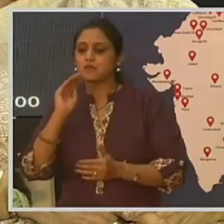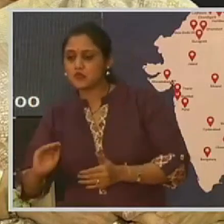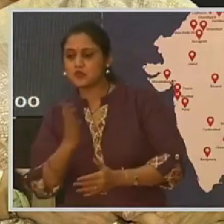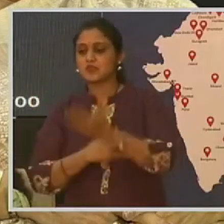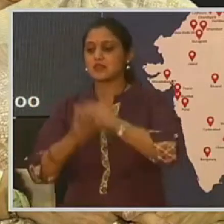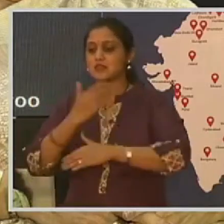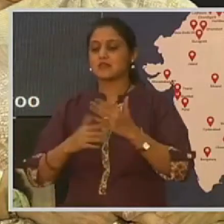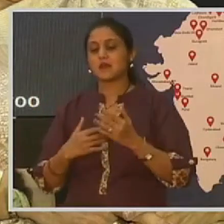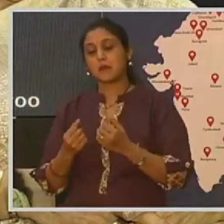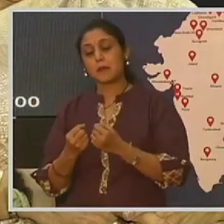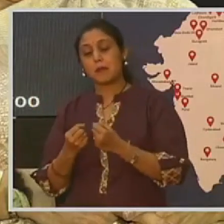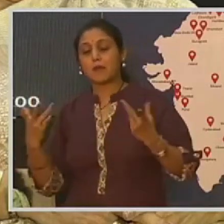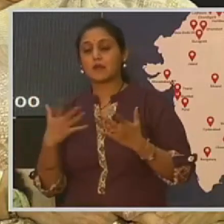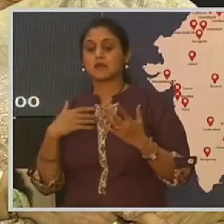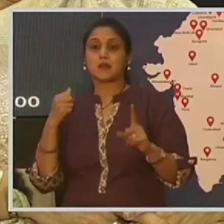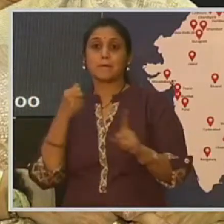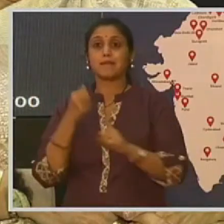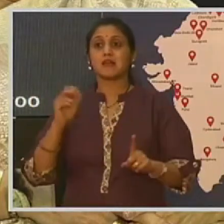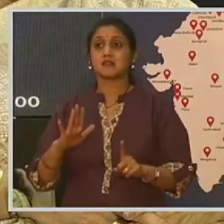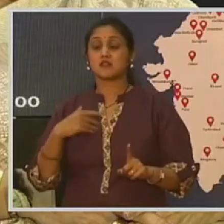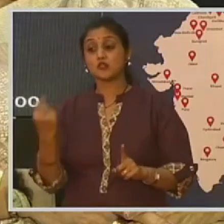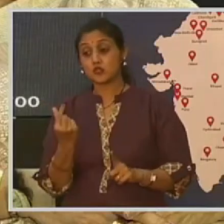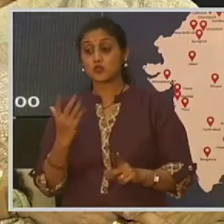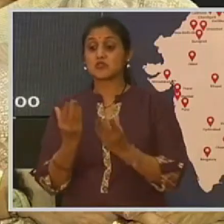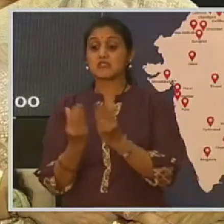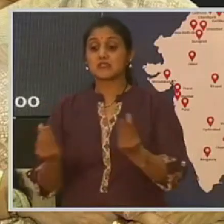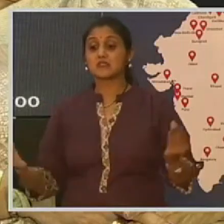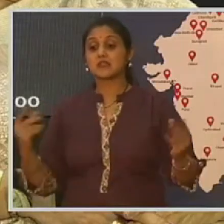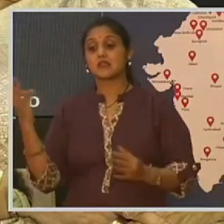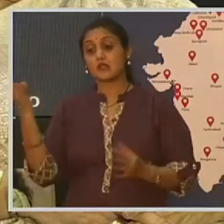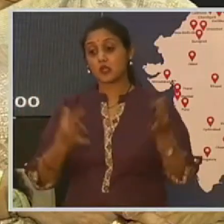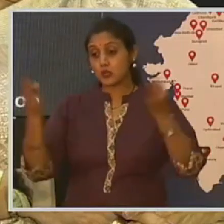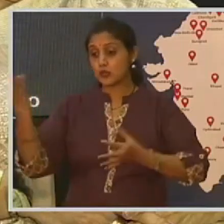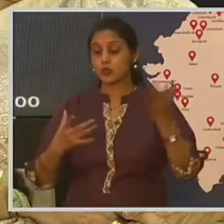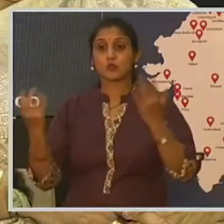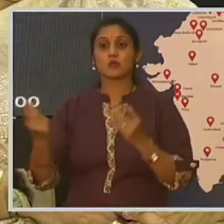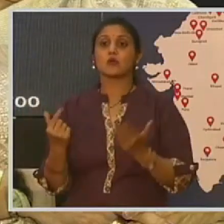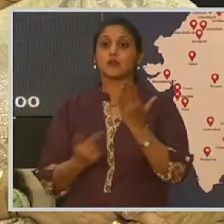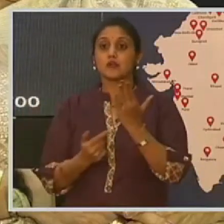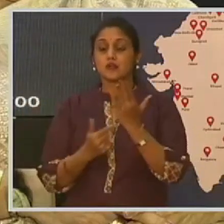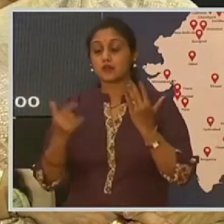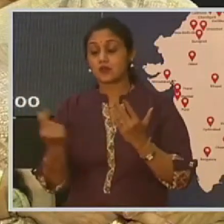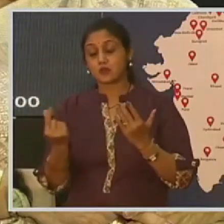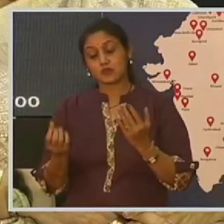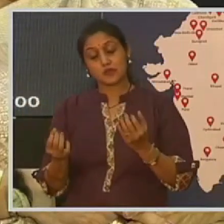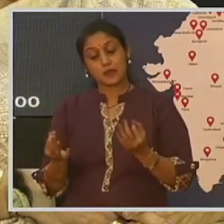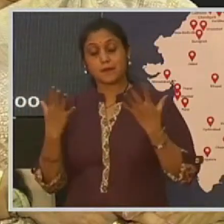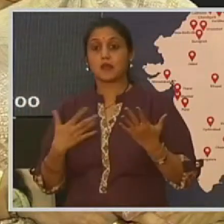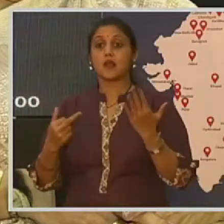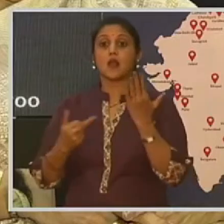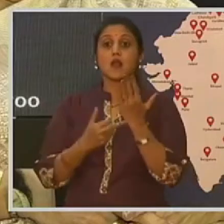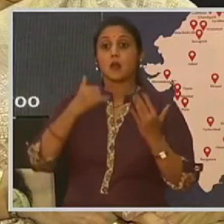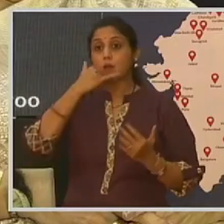इट मेक्स अ लॉट ऑफ इम्पैक्ट व्हेन दे यूज़ द tablets or the mobile phones or the